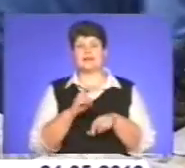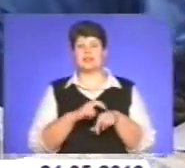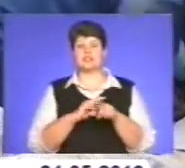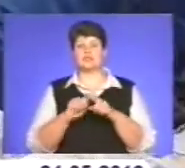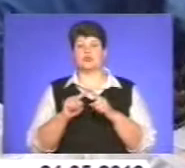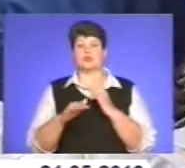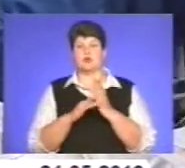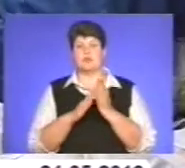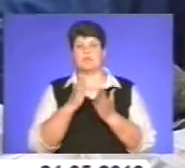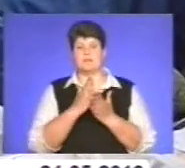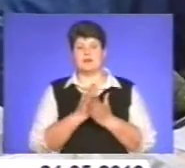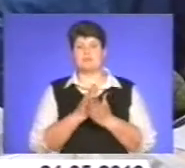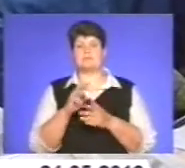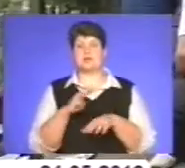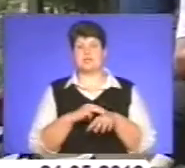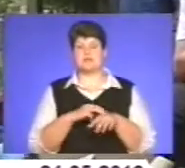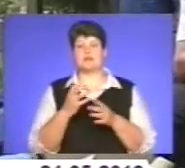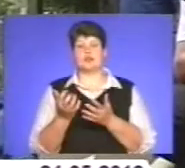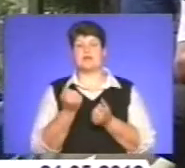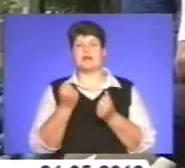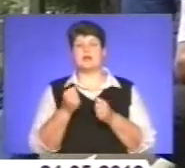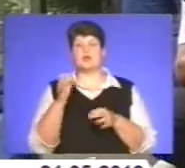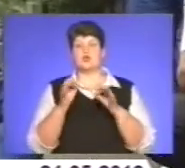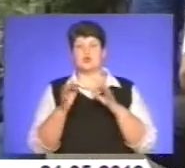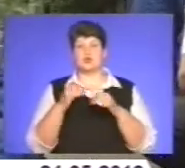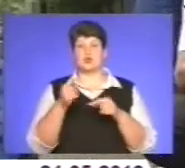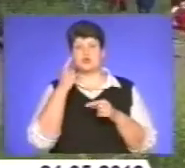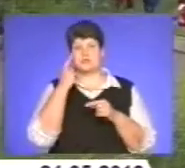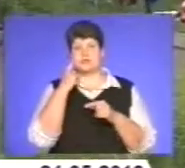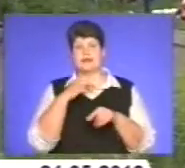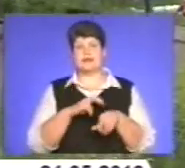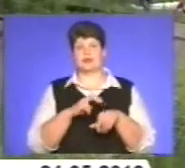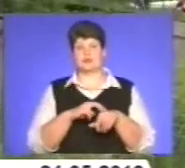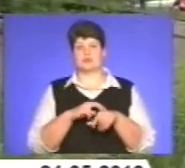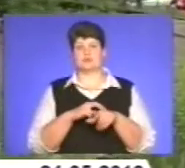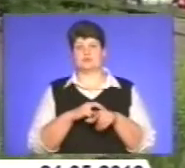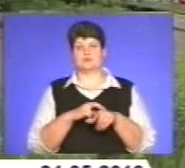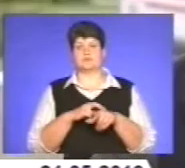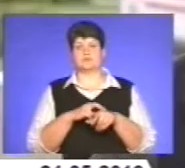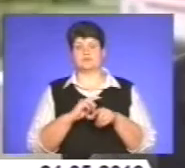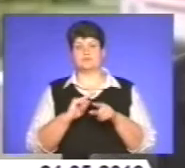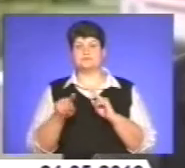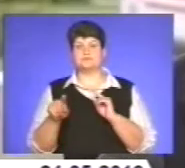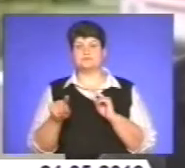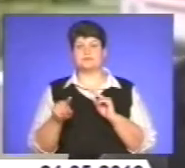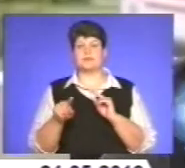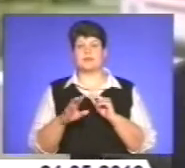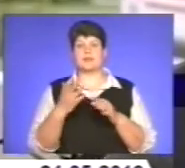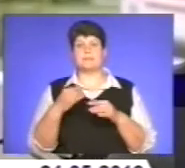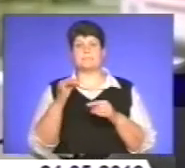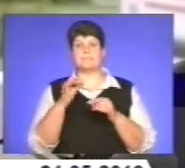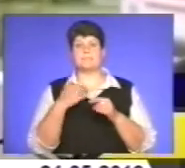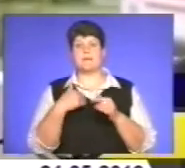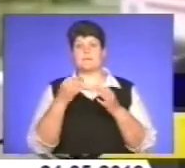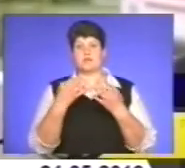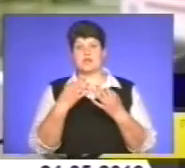з міліцією і рятувальниками. Судді медичних раллі оцінюють і лікарську комунікабельність. Наперед старту ми їм пояснюємо